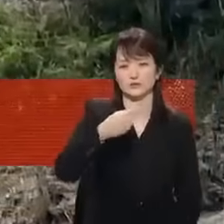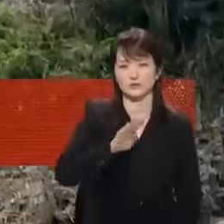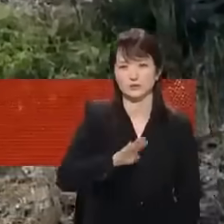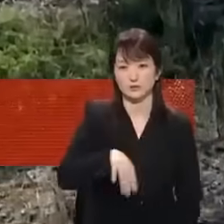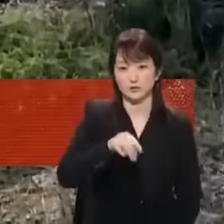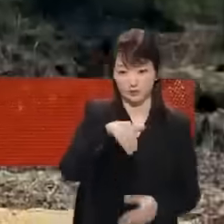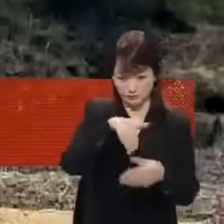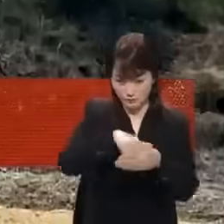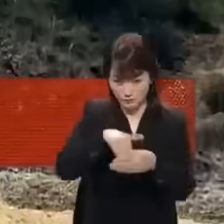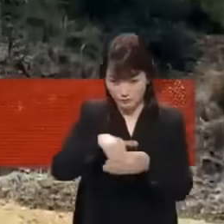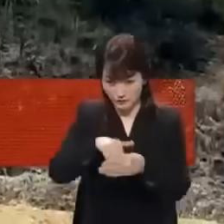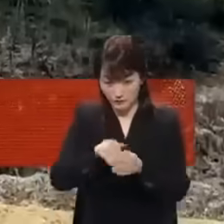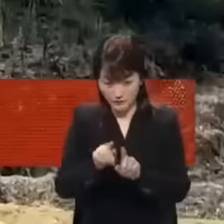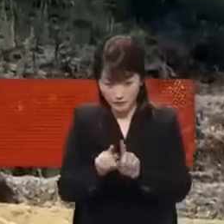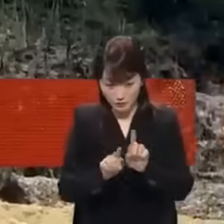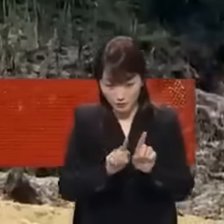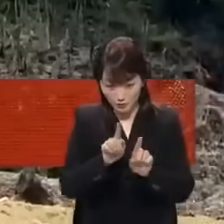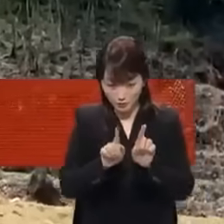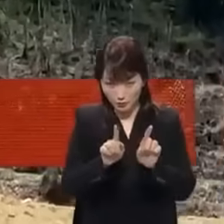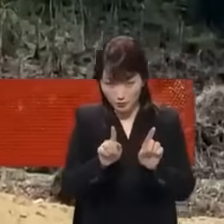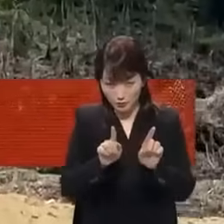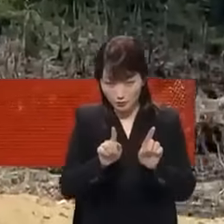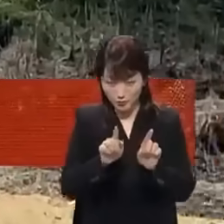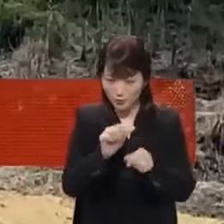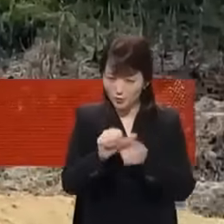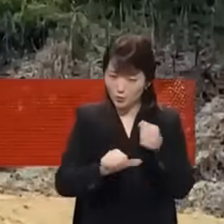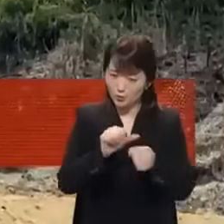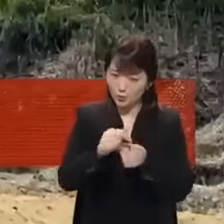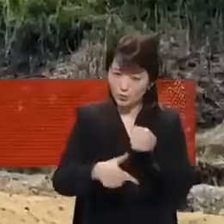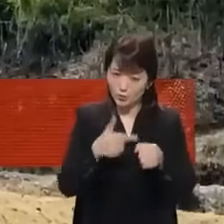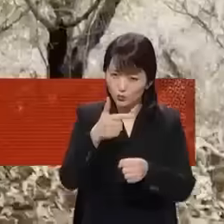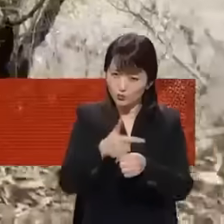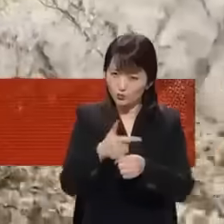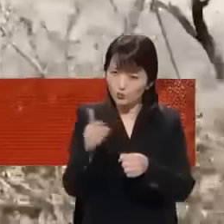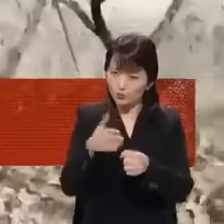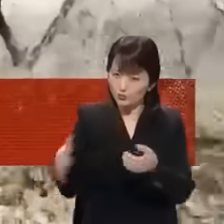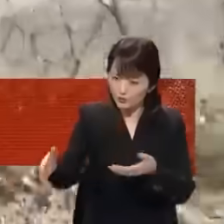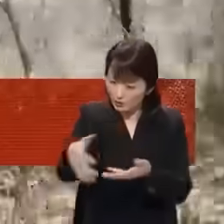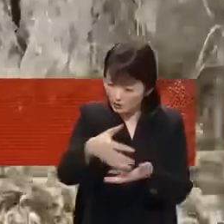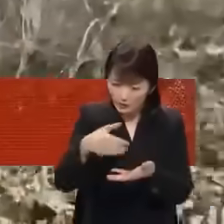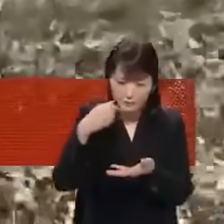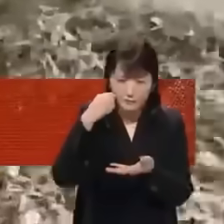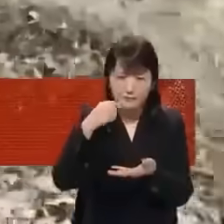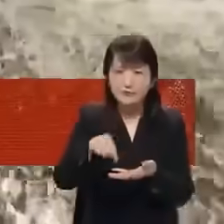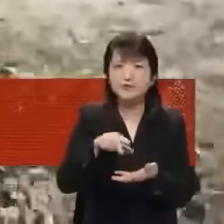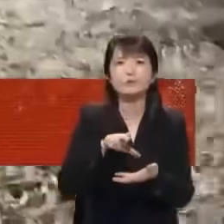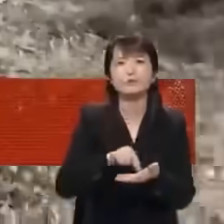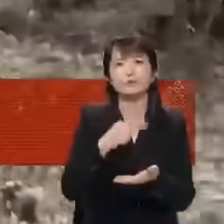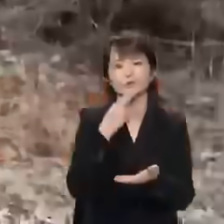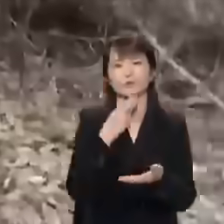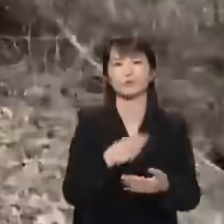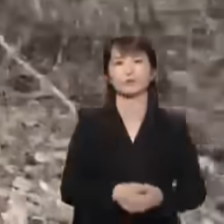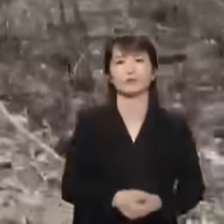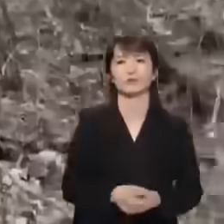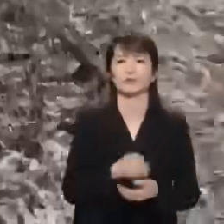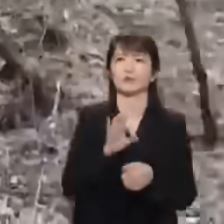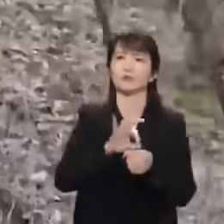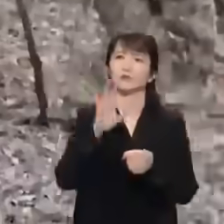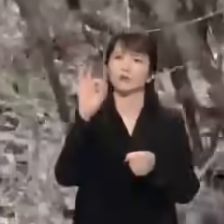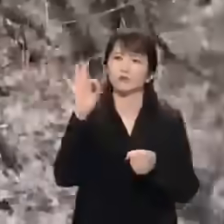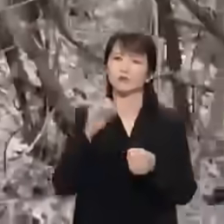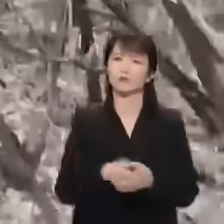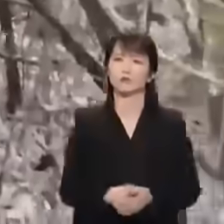작은 가지하고 또 자라나야 되기 때문에 5 6년은 수학을 못 한답니다 그래서 그때는 문제가 전혀 없었는데 한 10여년